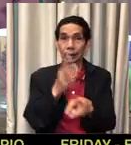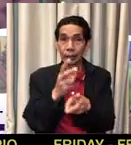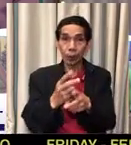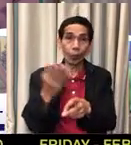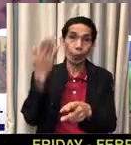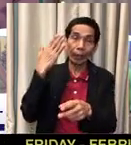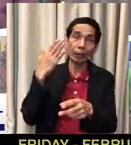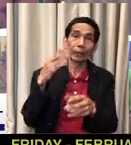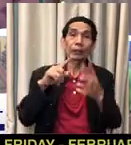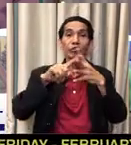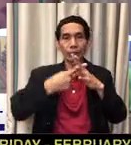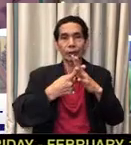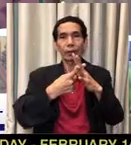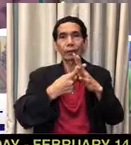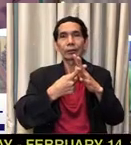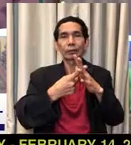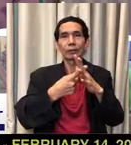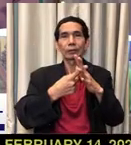isang araw, nag-umpisa na.